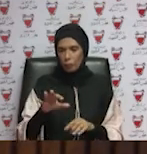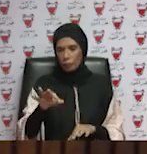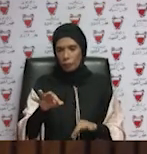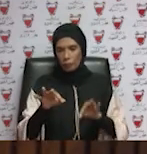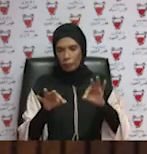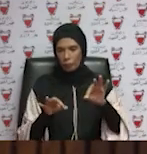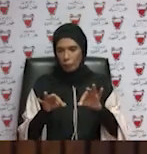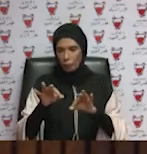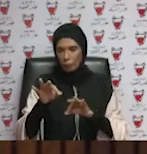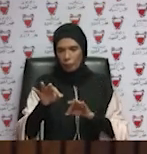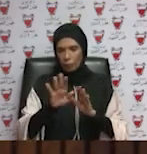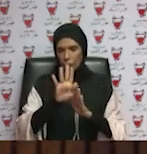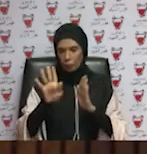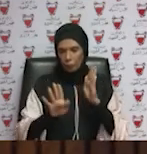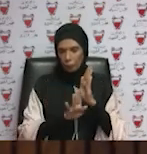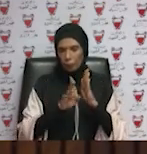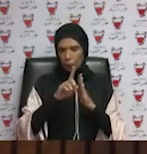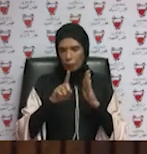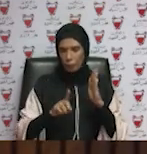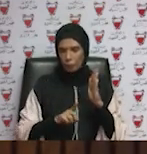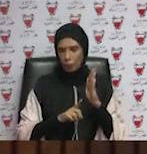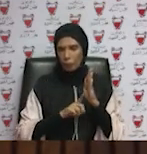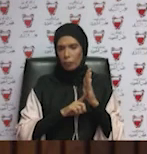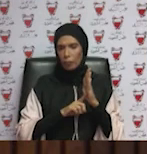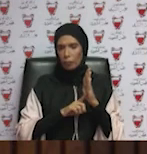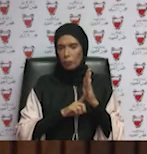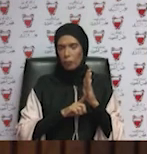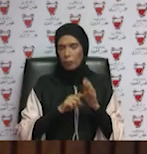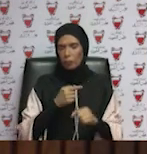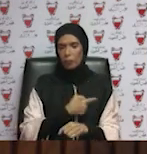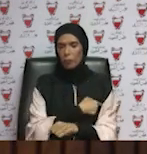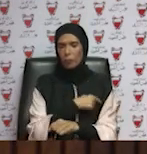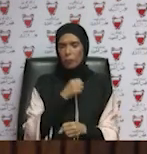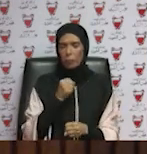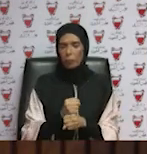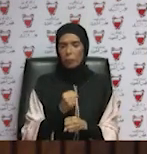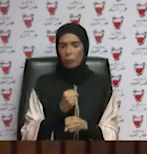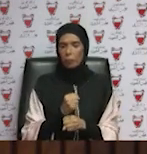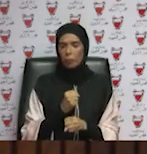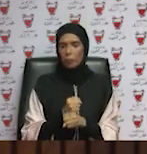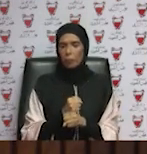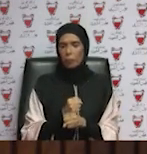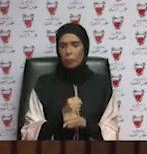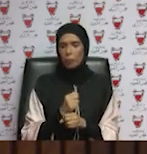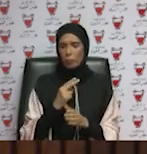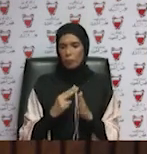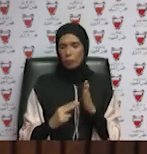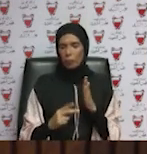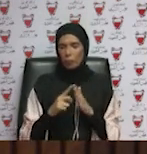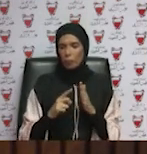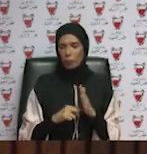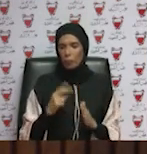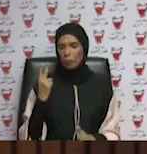الاستراتيجيات والتشريعات التي تحكم قطاع العمل الطبي والصحي، ومنها المرسوم بقانون